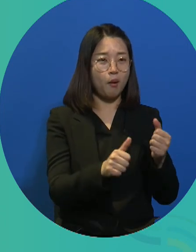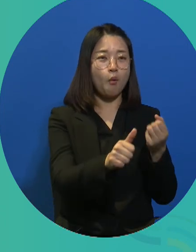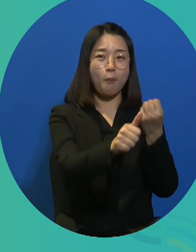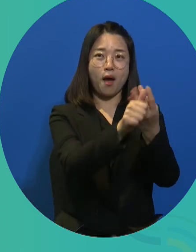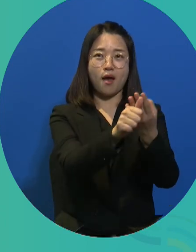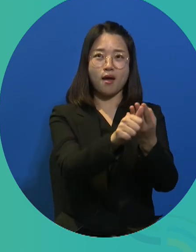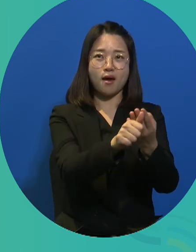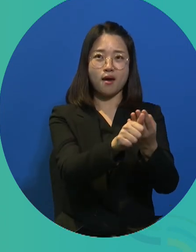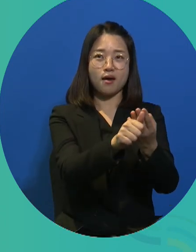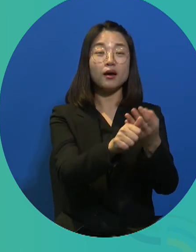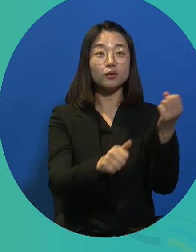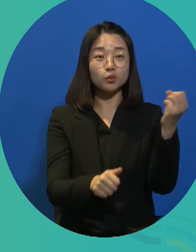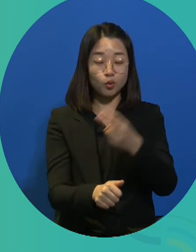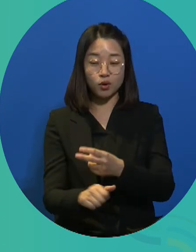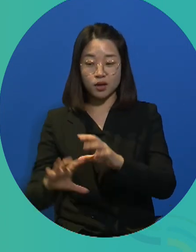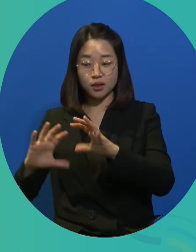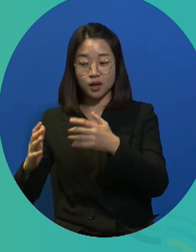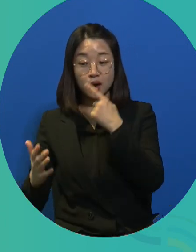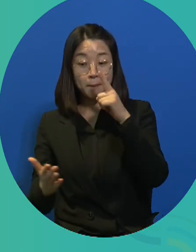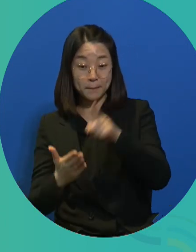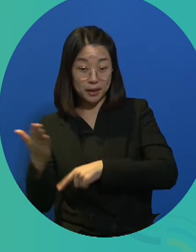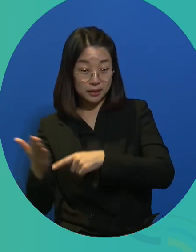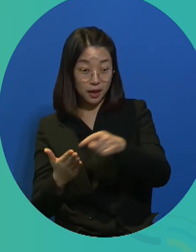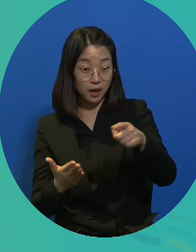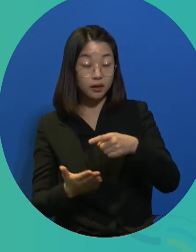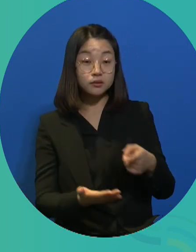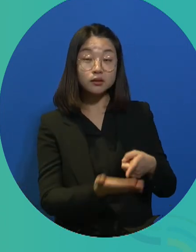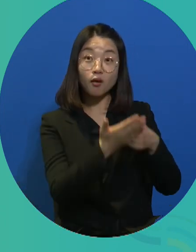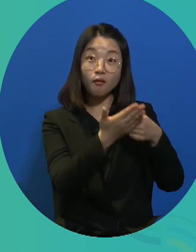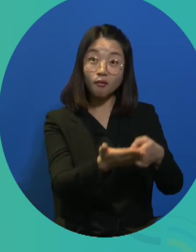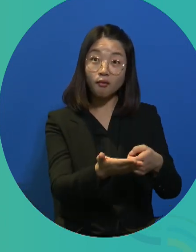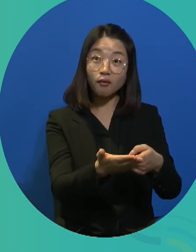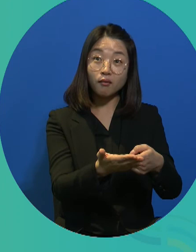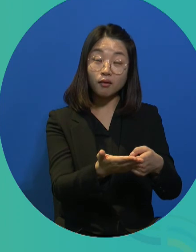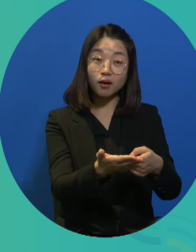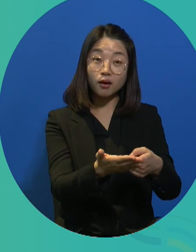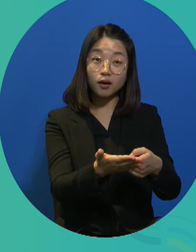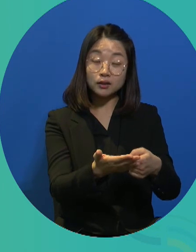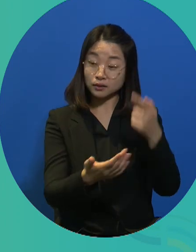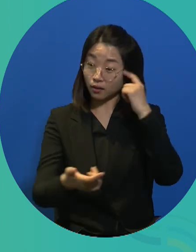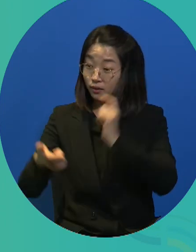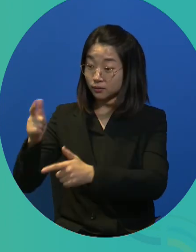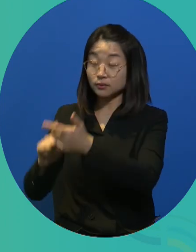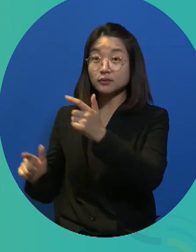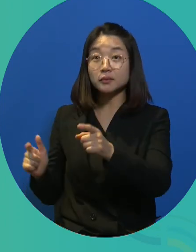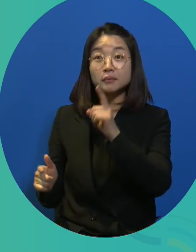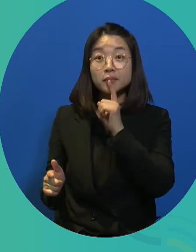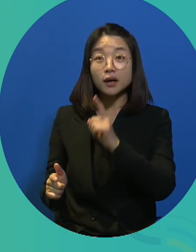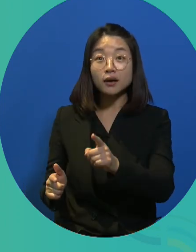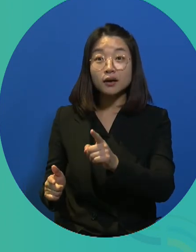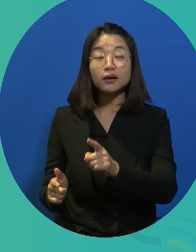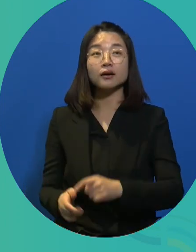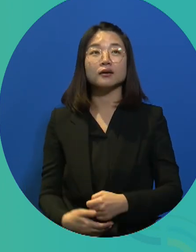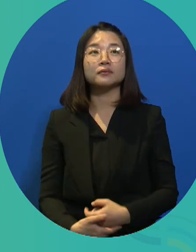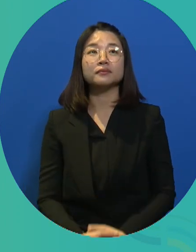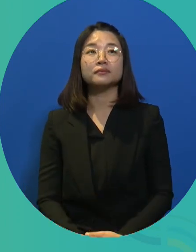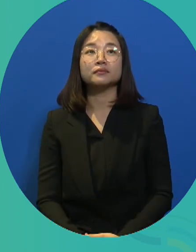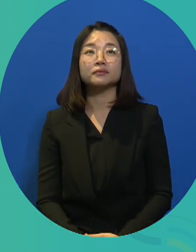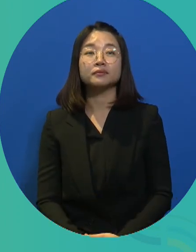준다던가 아니면은 국가배상 소송 청구를 할 수 있게 한다던가 뭐 여러 가지 견해들이 있다고 말씀해 주셨는데, 팀장님이 보실